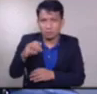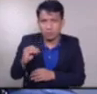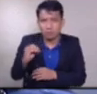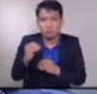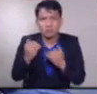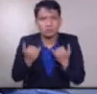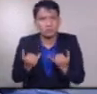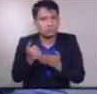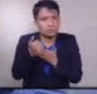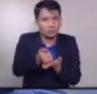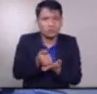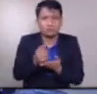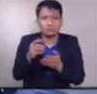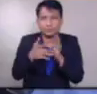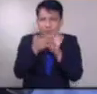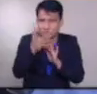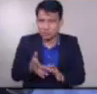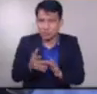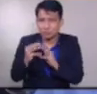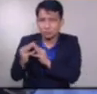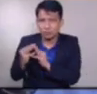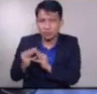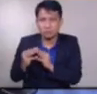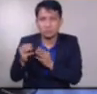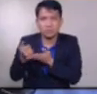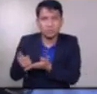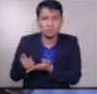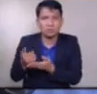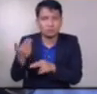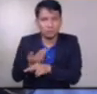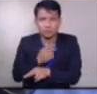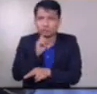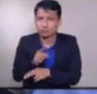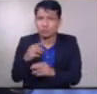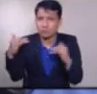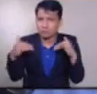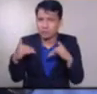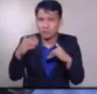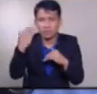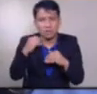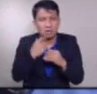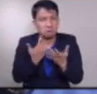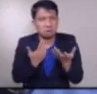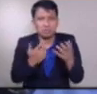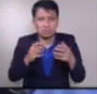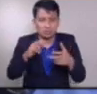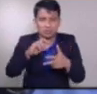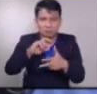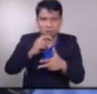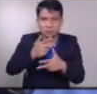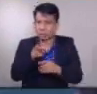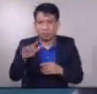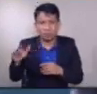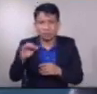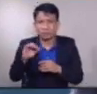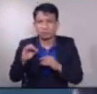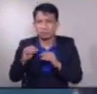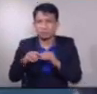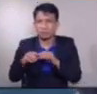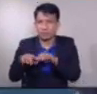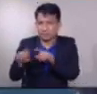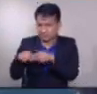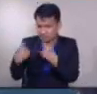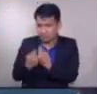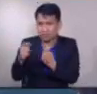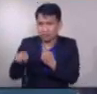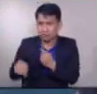able to help the Lumad, Christian, and Muslim. And we have a regular meeting quarterly, semi-annual, at annual. Okay, so yun ang gusto